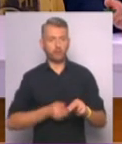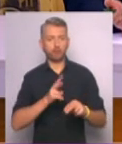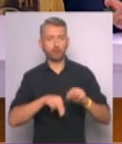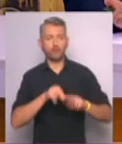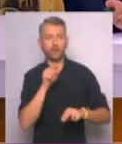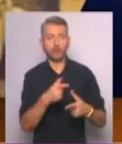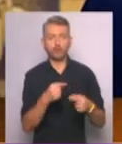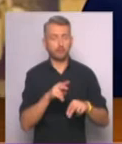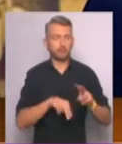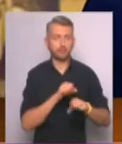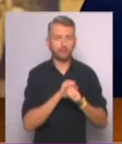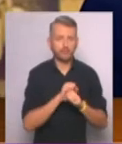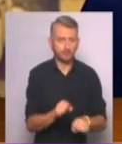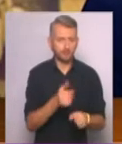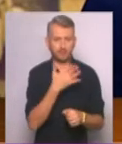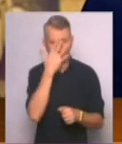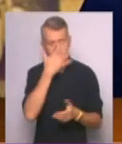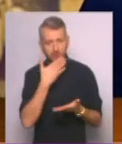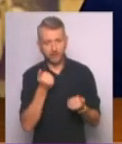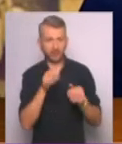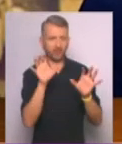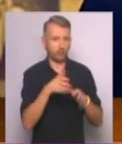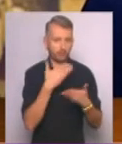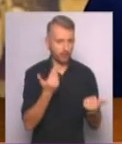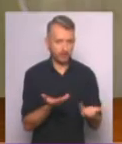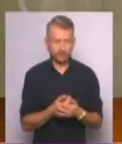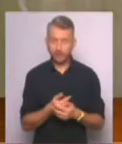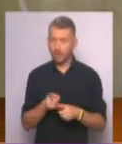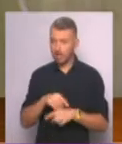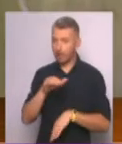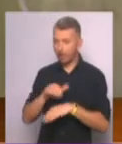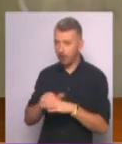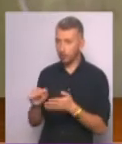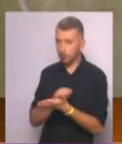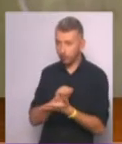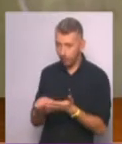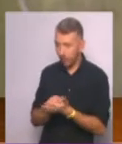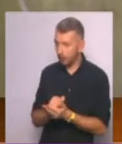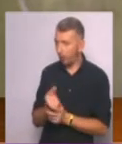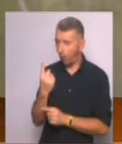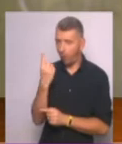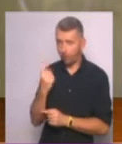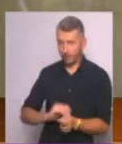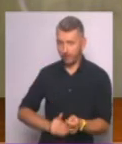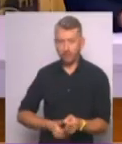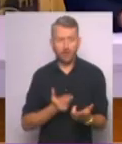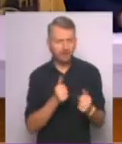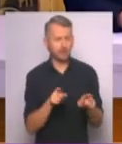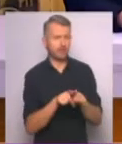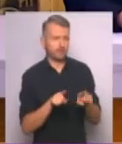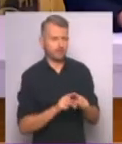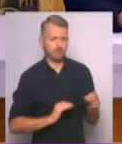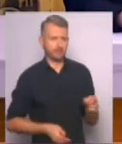будуватись безглуздо, свавільно і незаконно. Тобто це дійсно по факту, по документах так, видно, так, що це абсолютно. Це той самий забудовник,